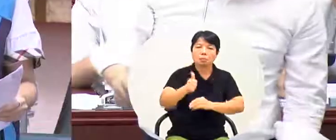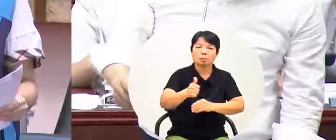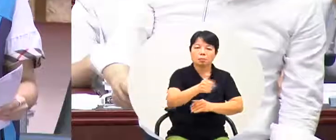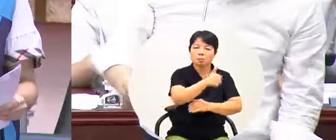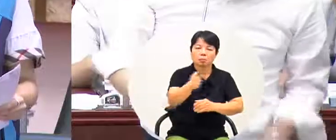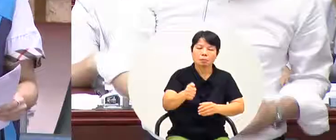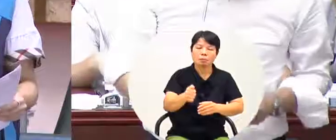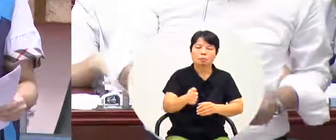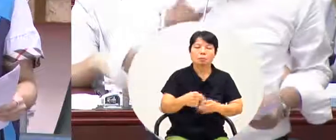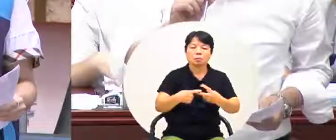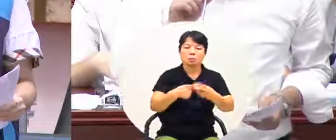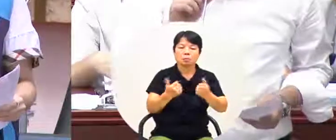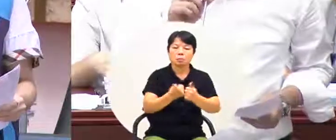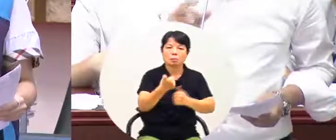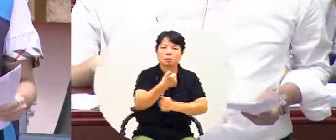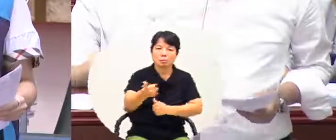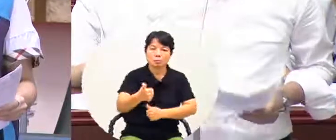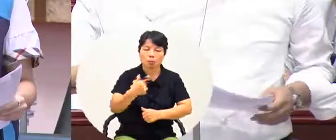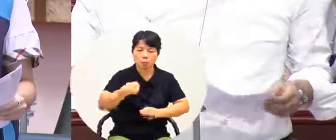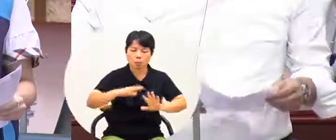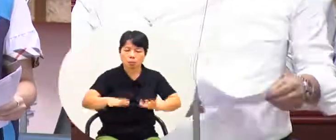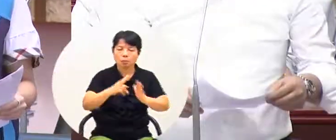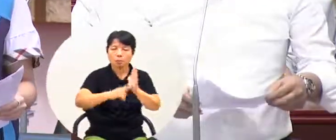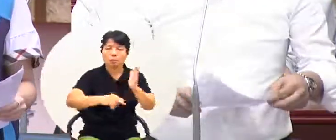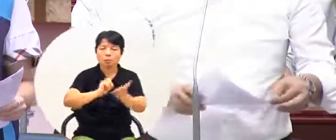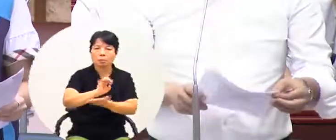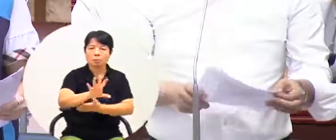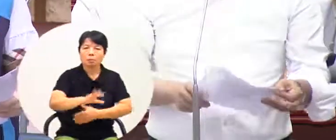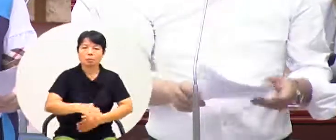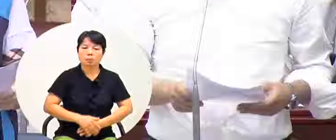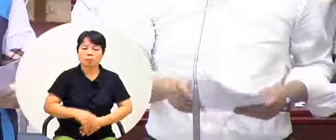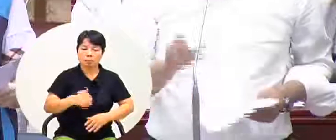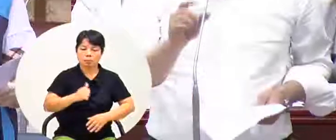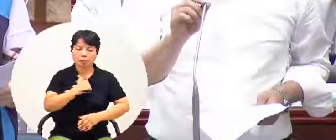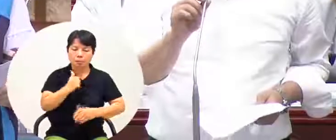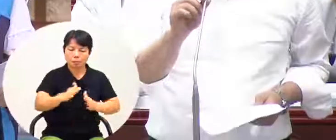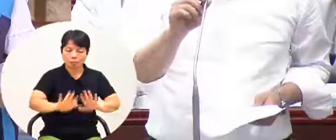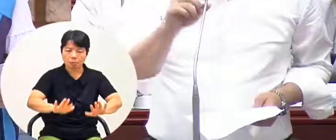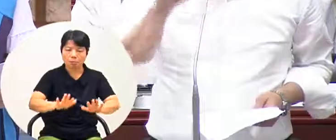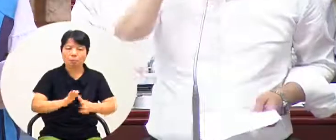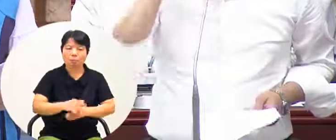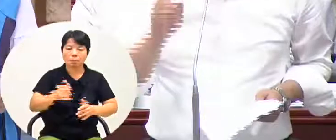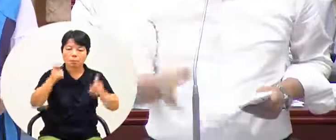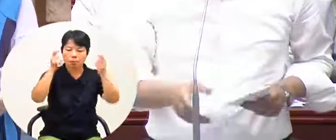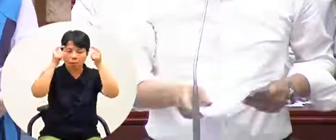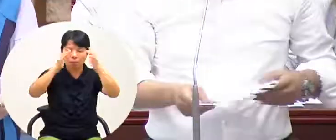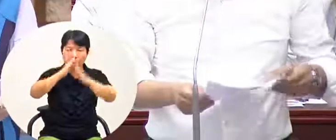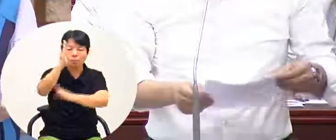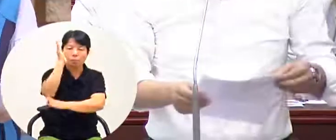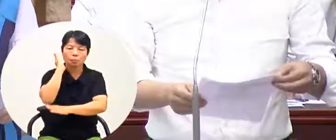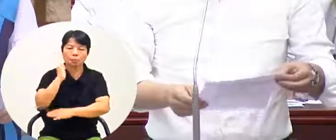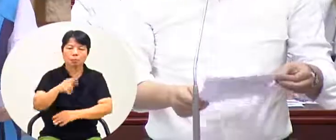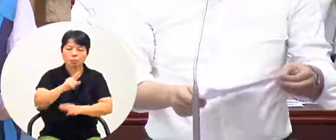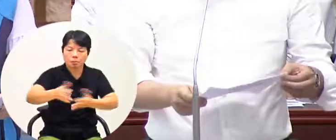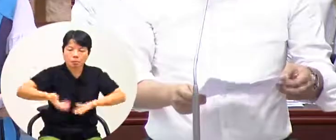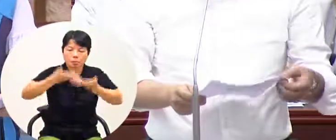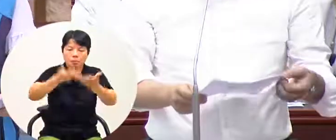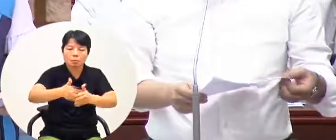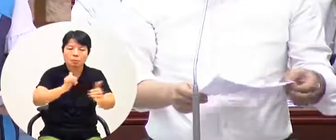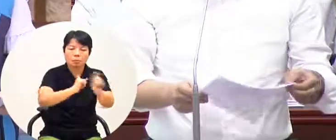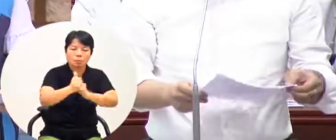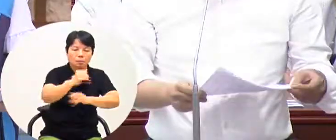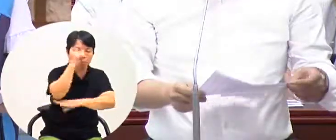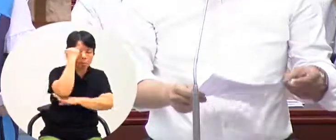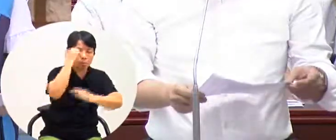边跟李议员报告一下，事实上以现在的政府来讲，他现在提供的社会住宅，他只有出租没有出